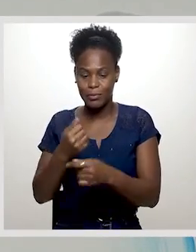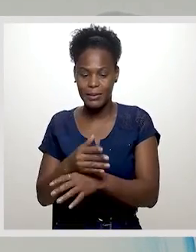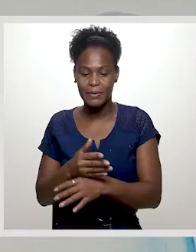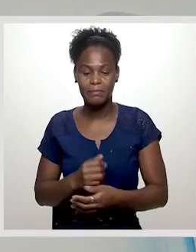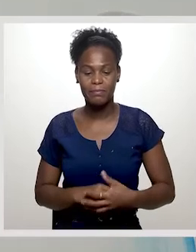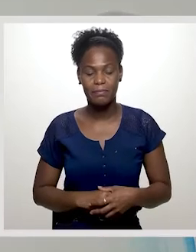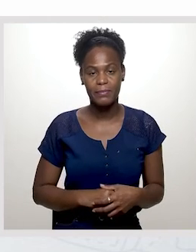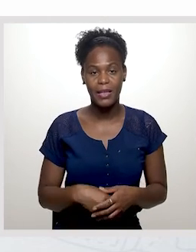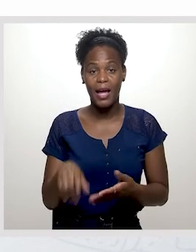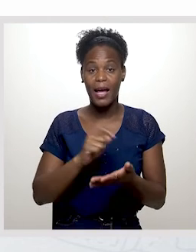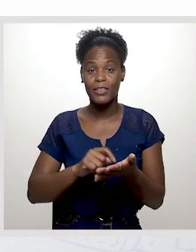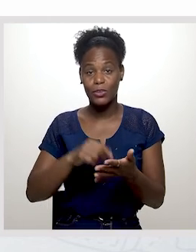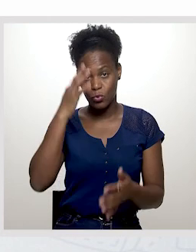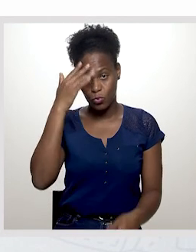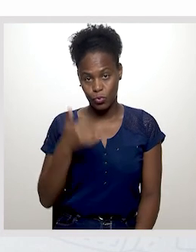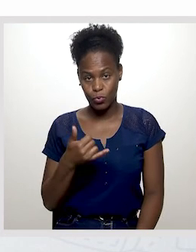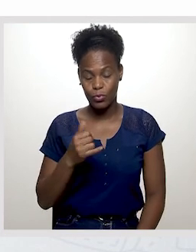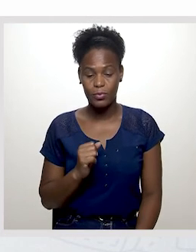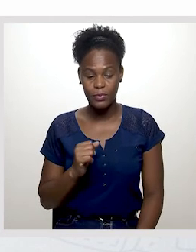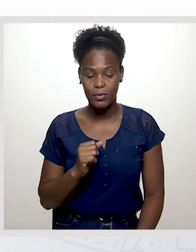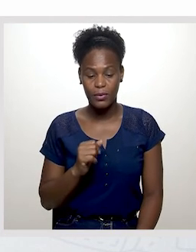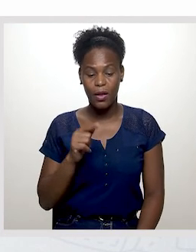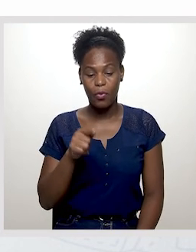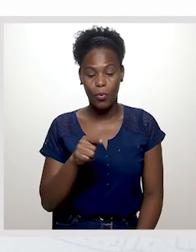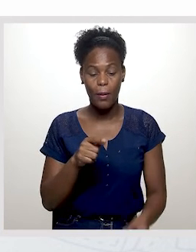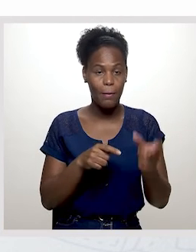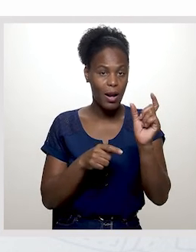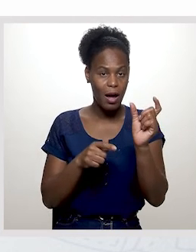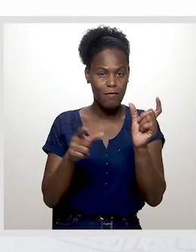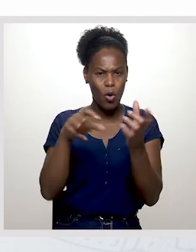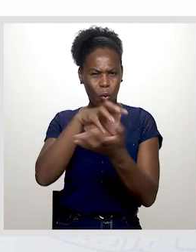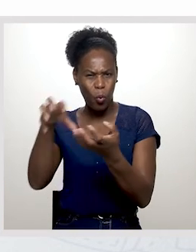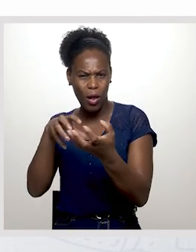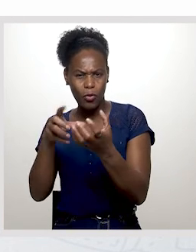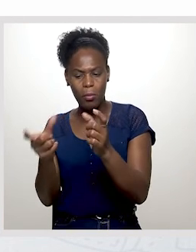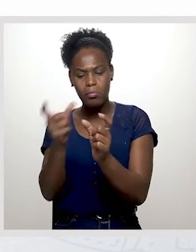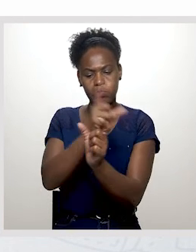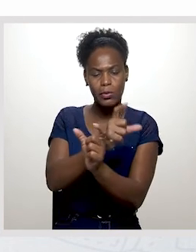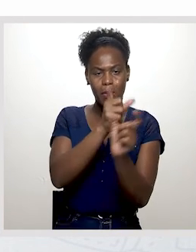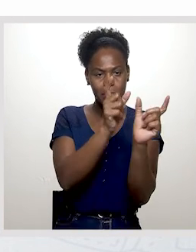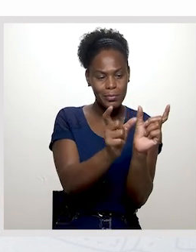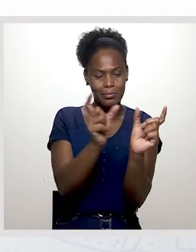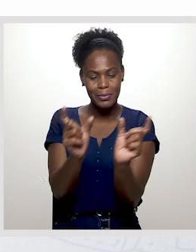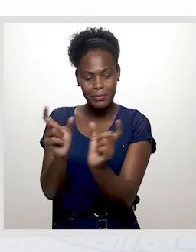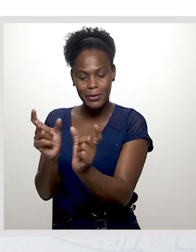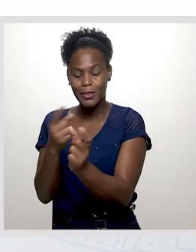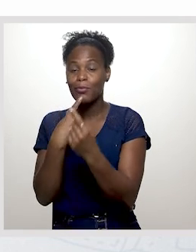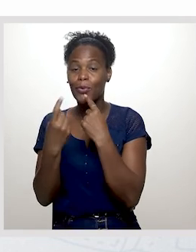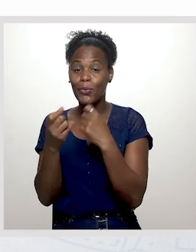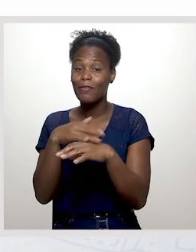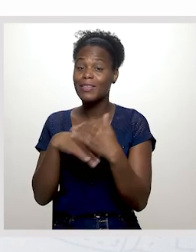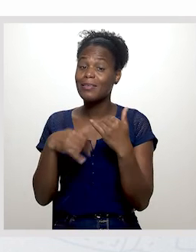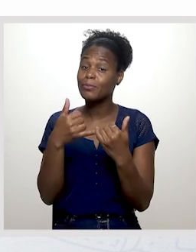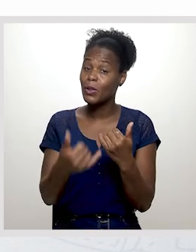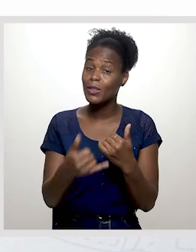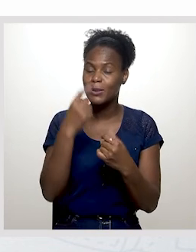suivante. Exercice 2, remets les mots en ordre pour former des questions.